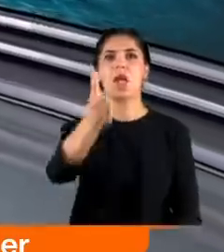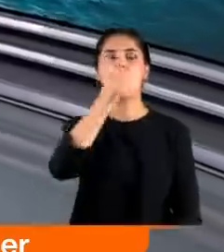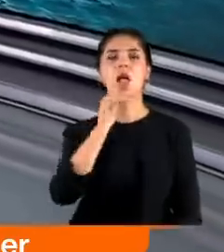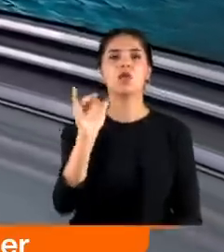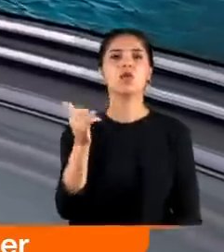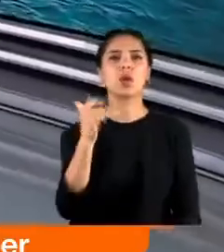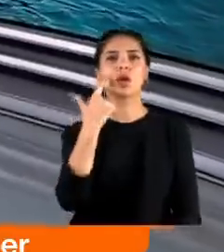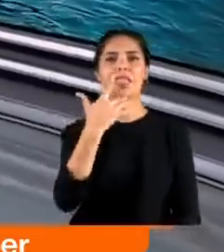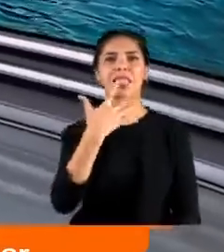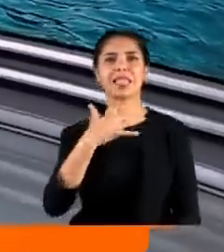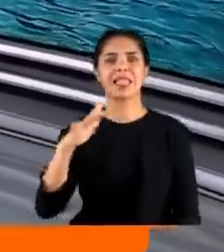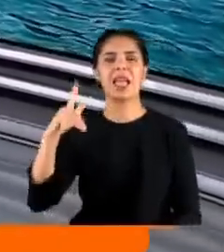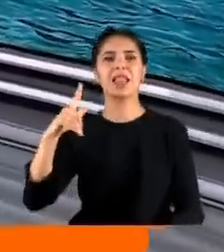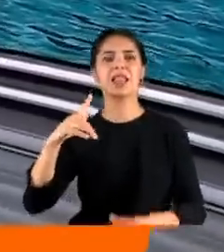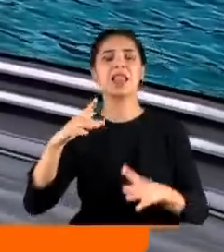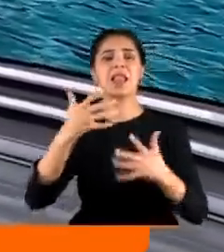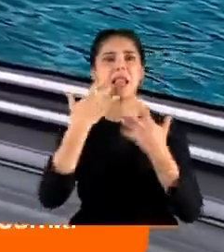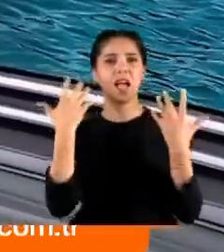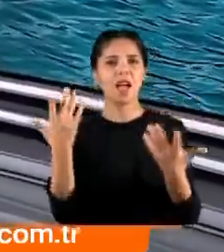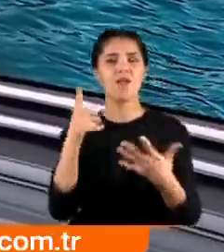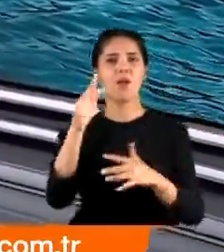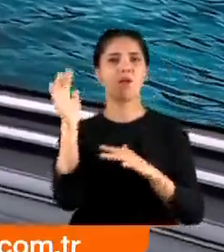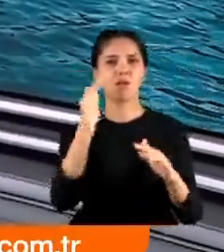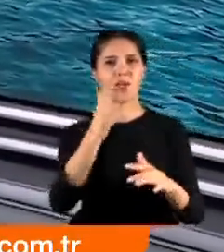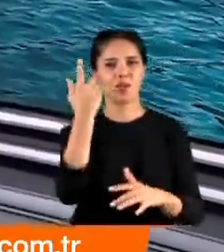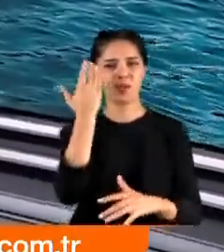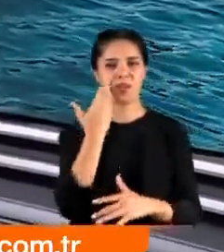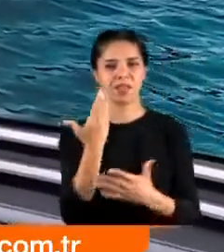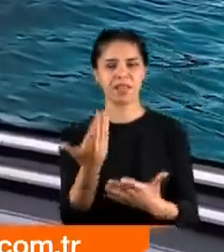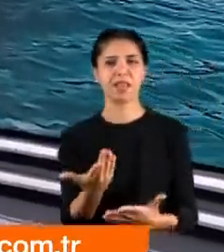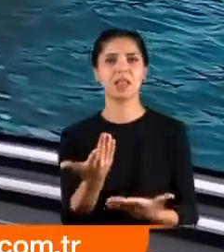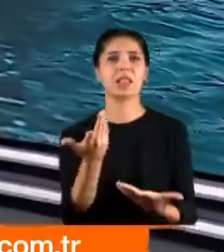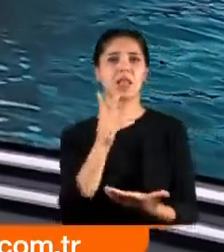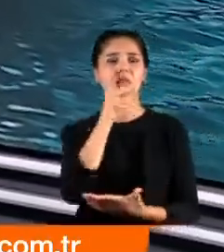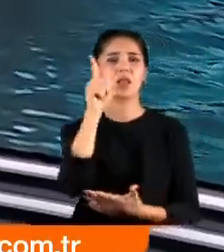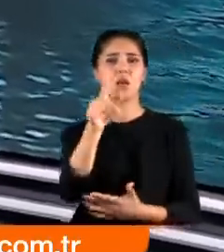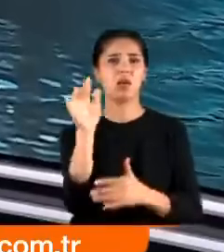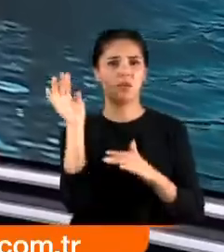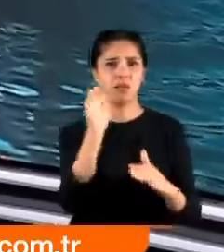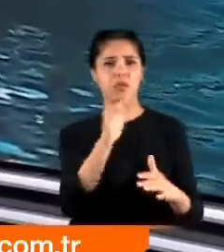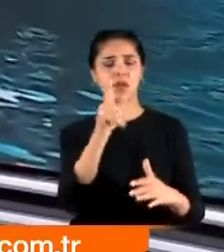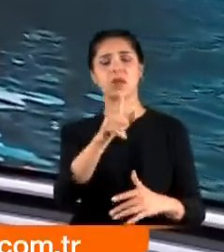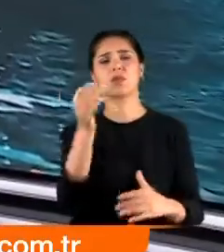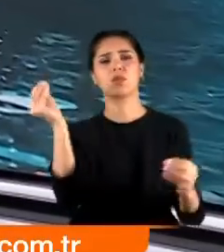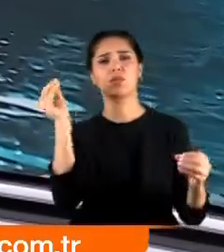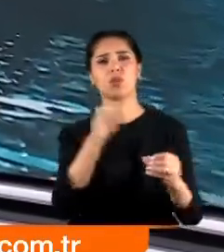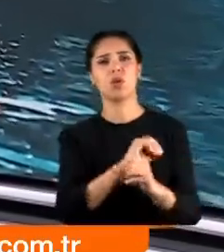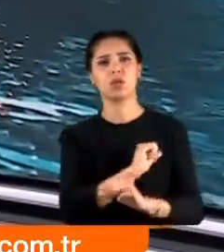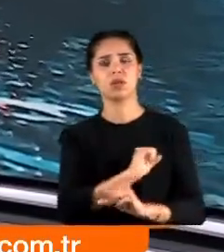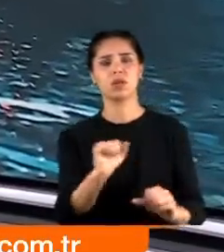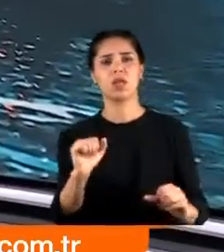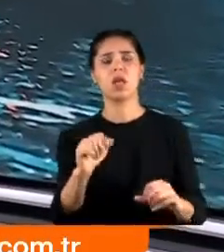600 kiloluk deniz aygırı Freya ve ona gösterilen ilgiyi dün ekranlarınıza taşımıştık. Ne yazık ki o ilgi Freya'nın sonunu